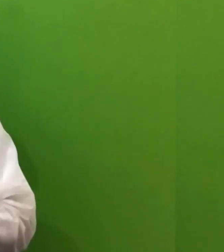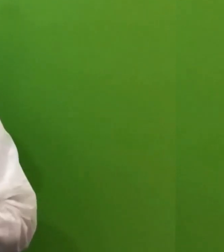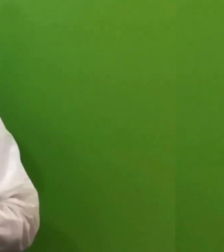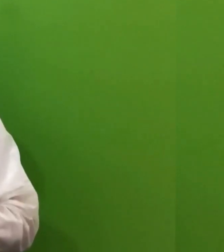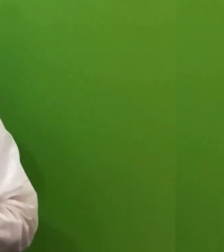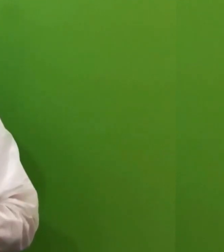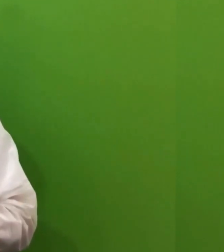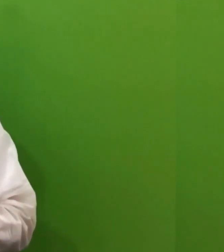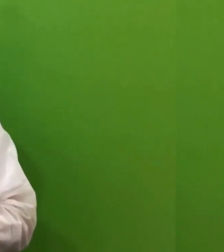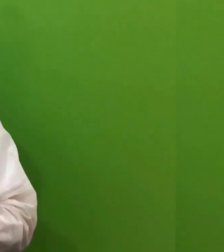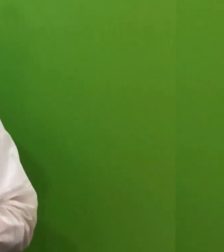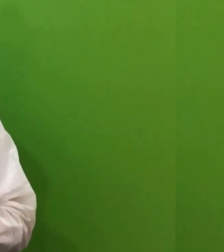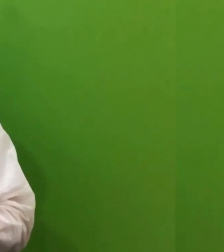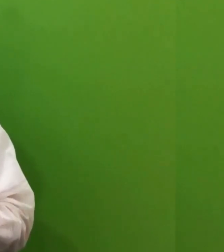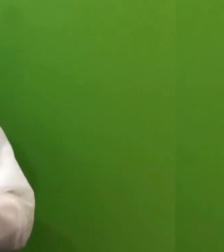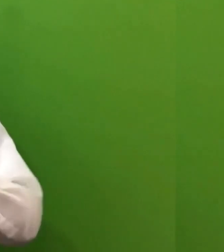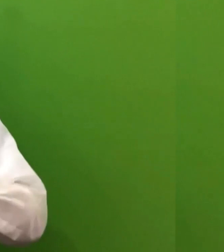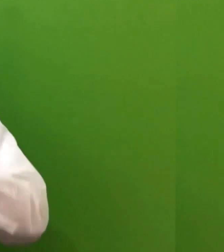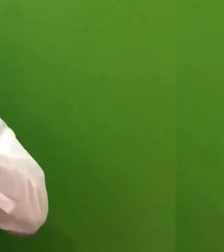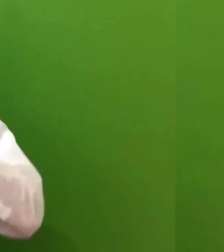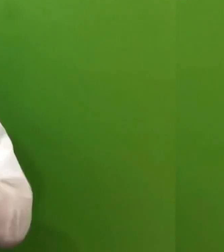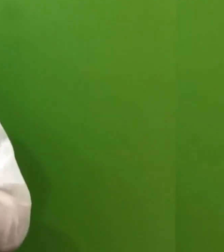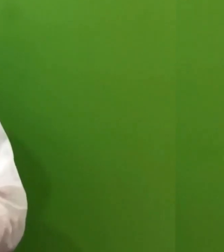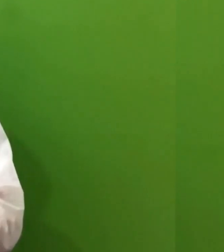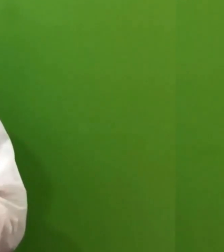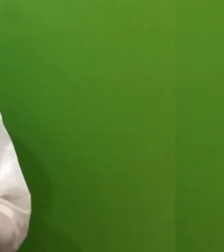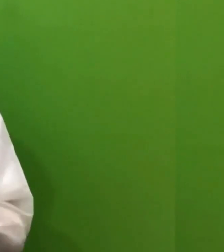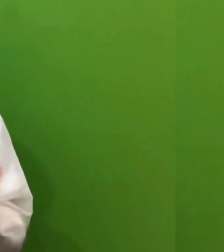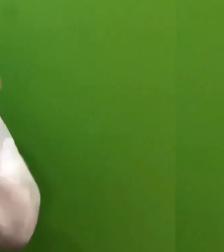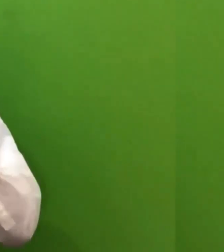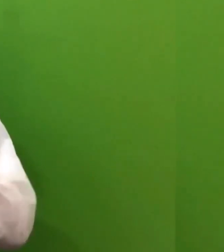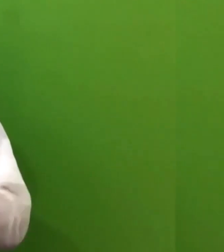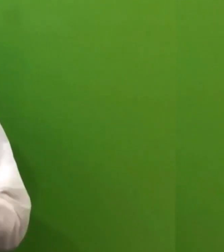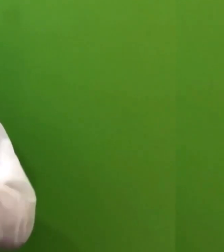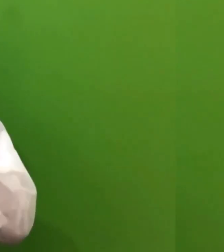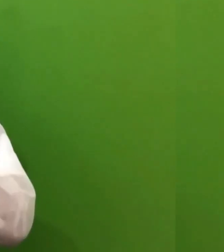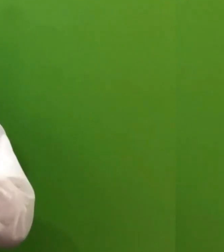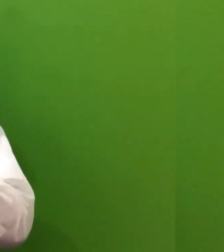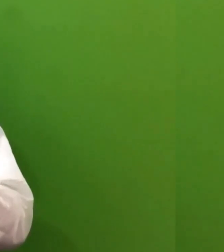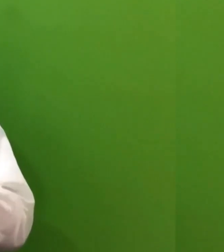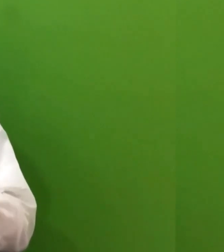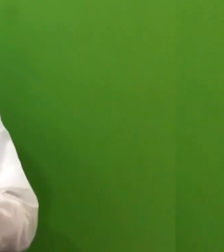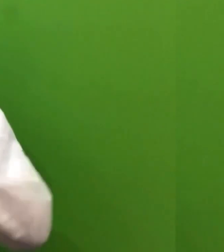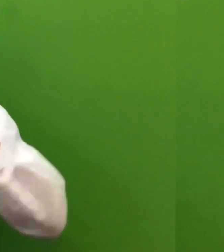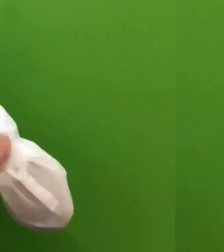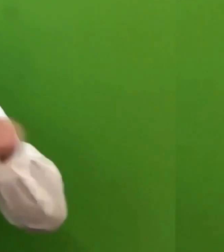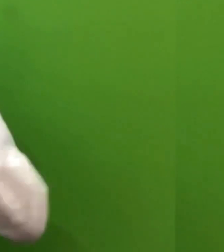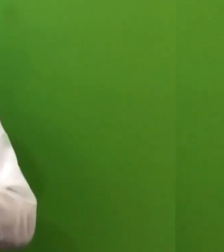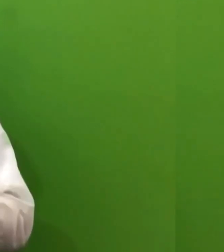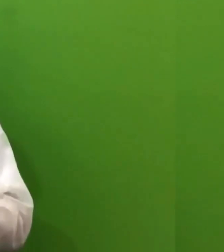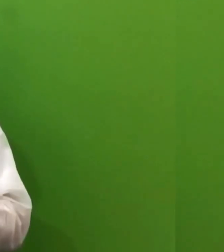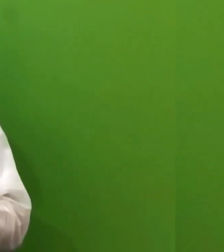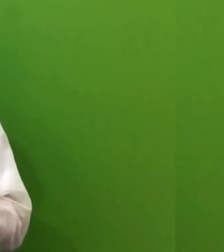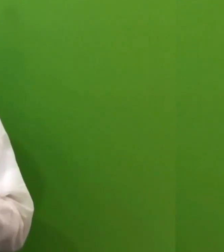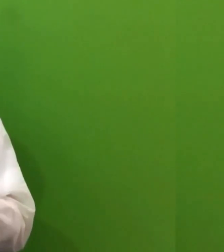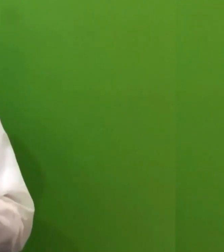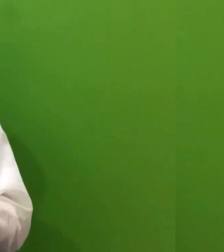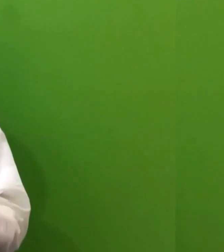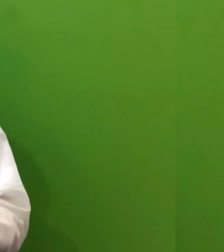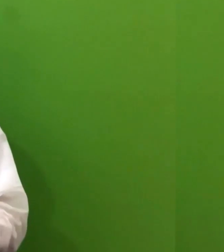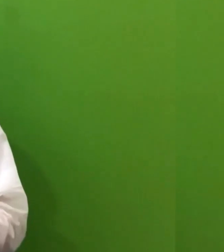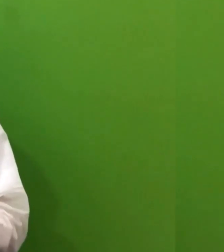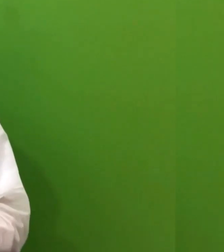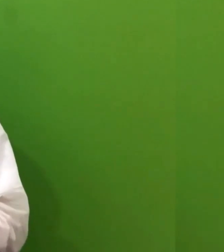제자를 세우는 축복 속에 정말 하나님의 그 역사의 증인들이 다 되도록 하나님께서